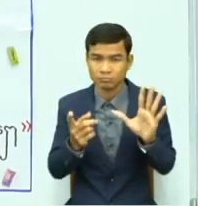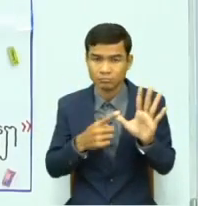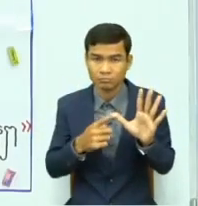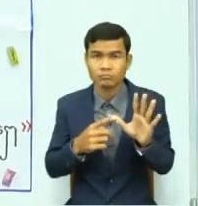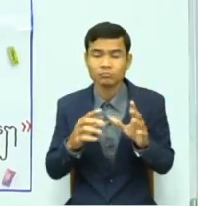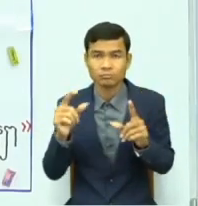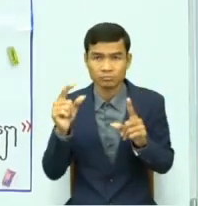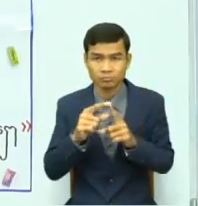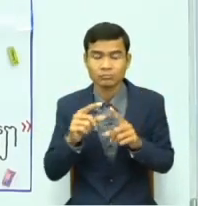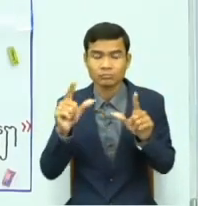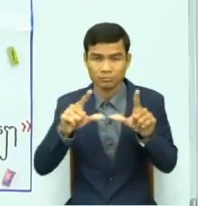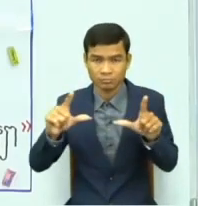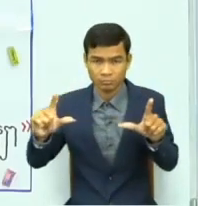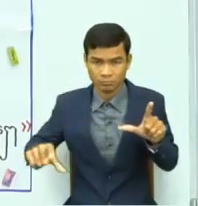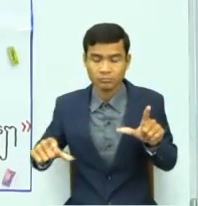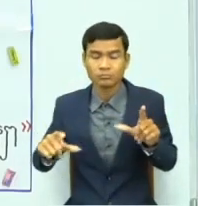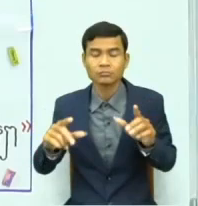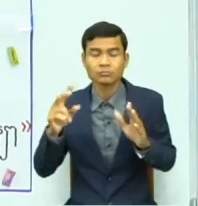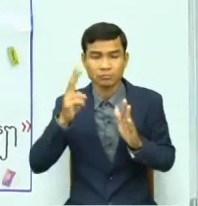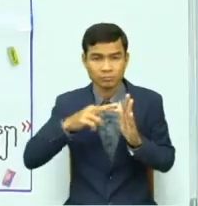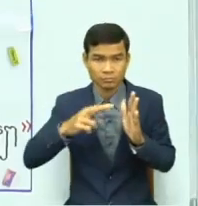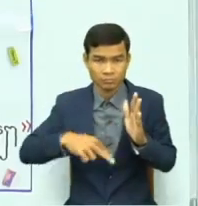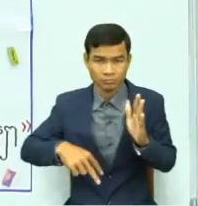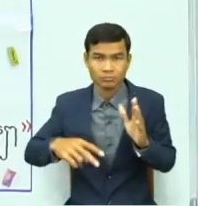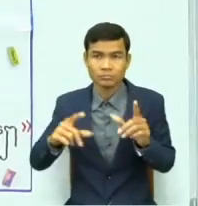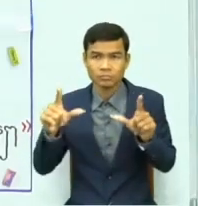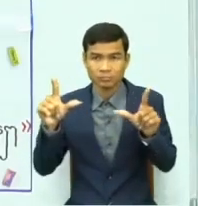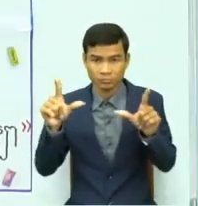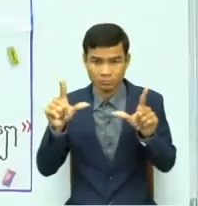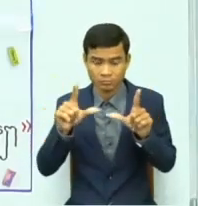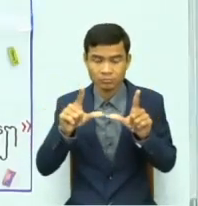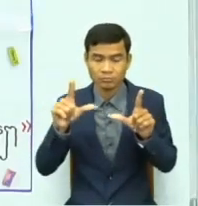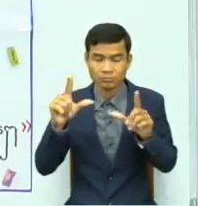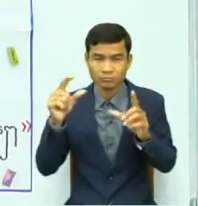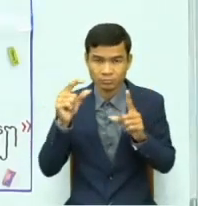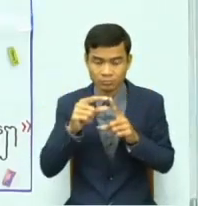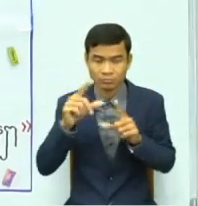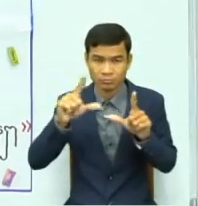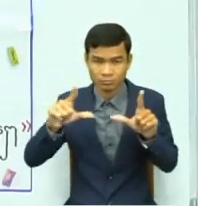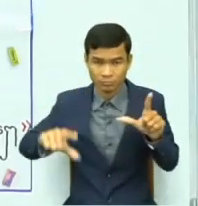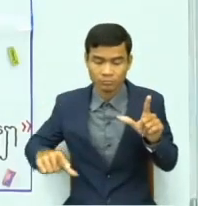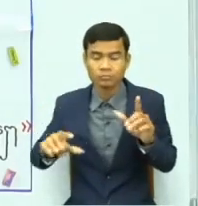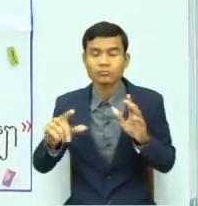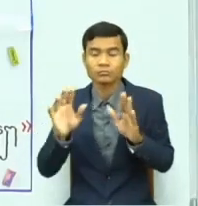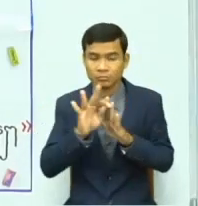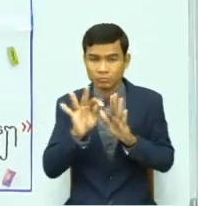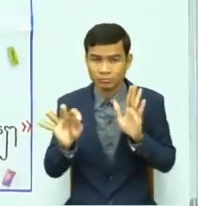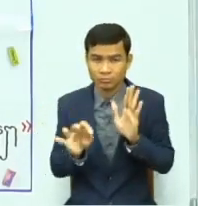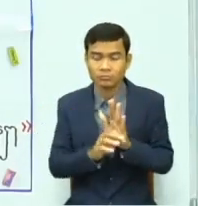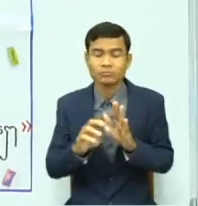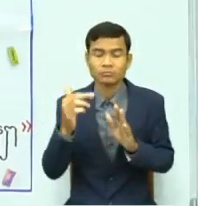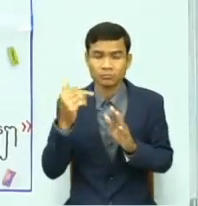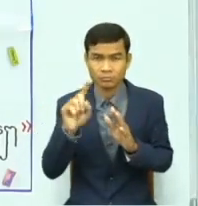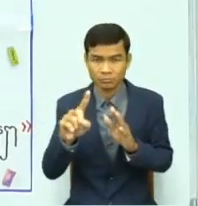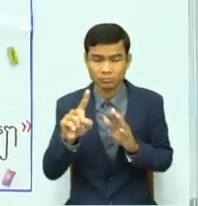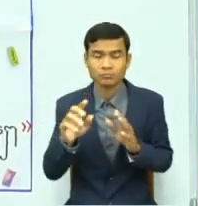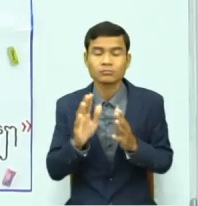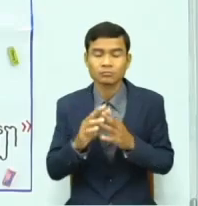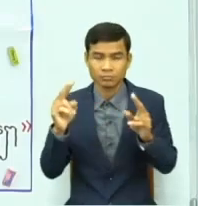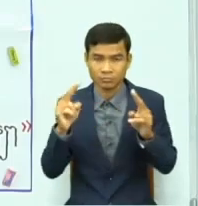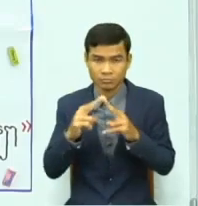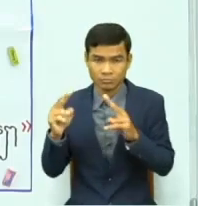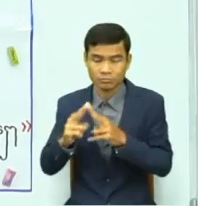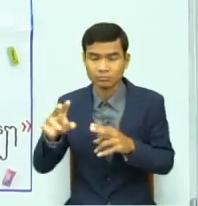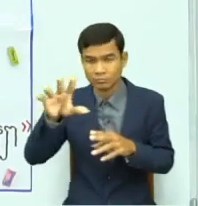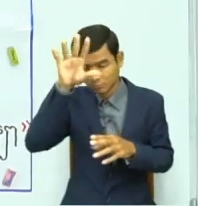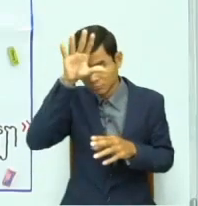bịa chuôn nơi khnông ạ tập bạc nà con bịa chuôn nơi khnông ạ tập bạc chả vẹ tì mùi chả bộ rấy chuôn nâng bịa